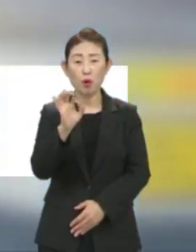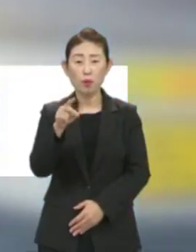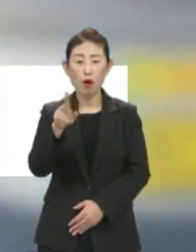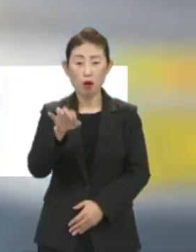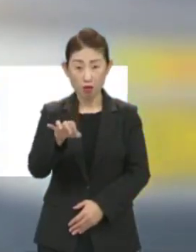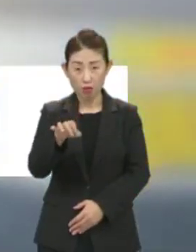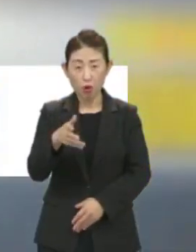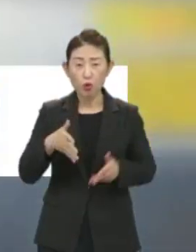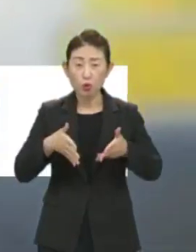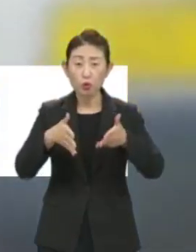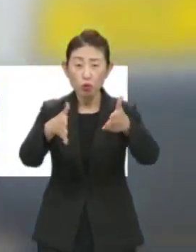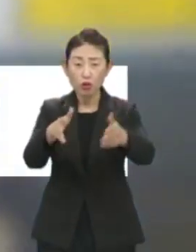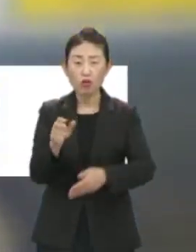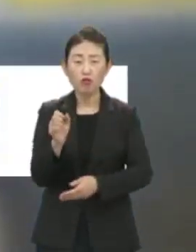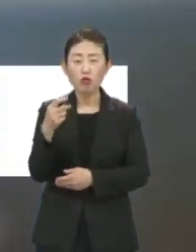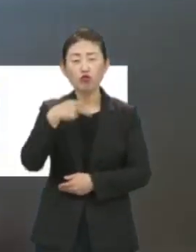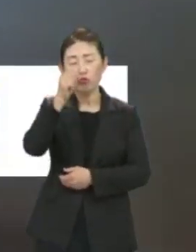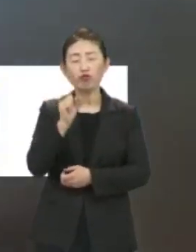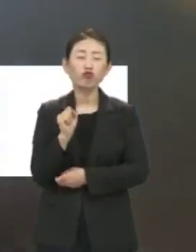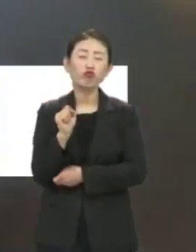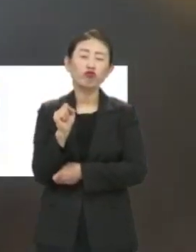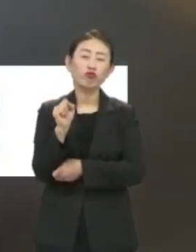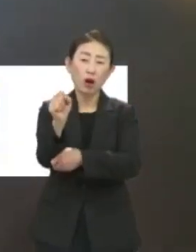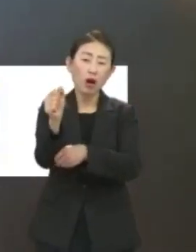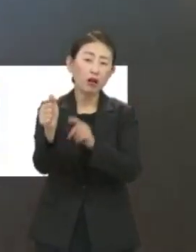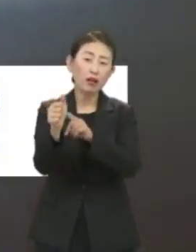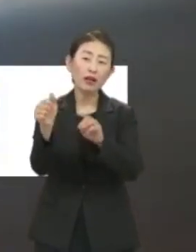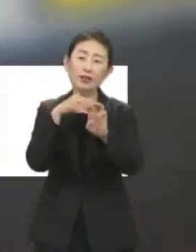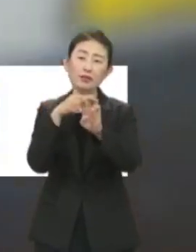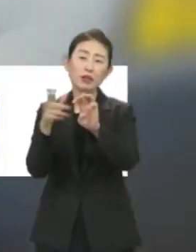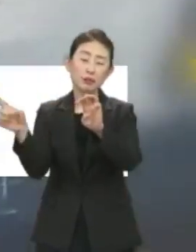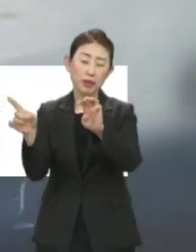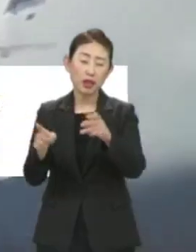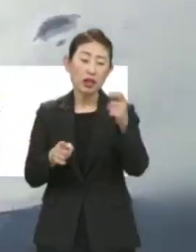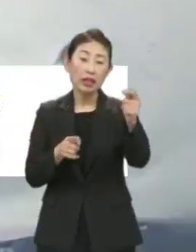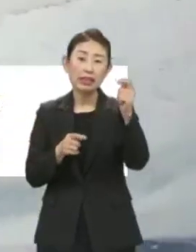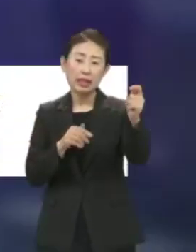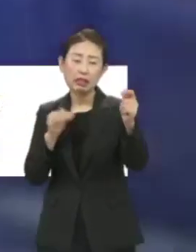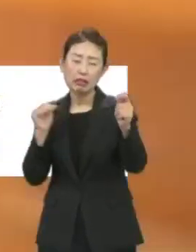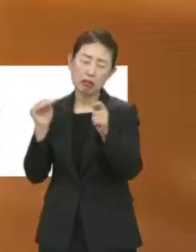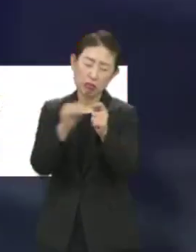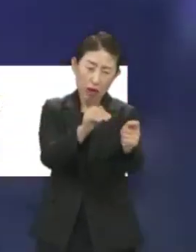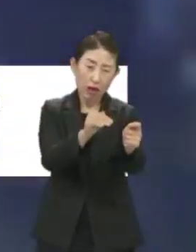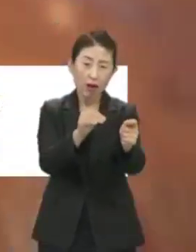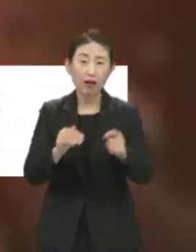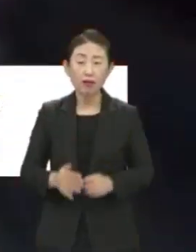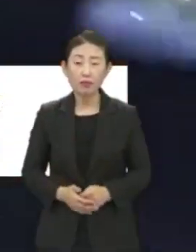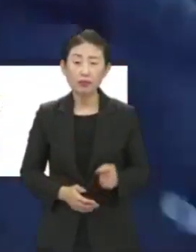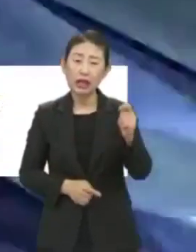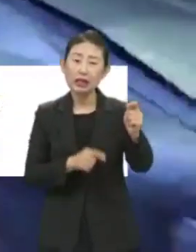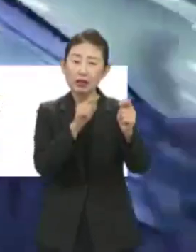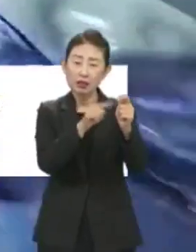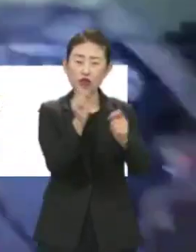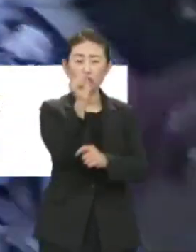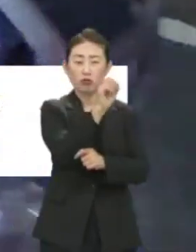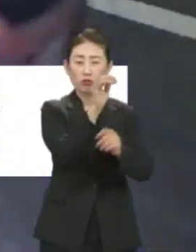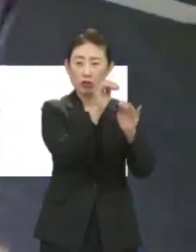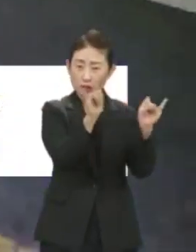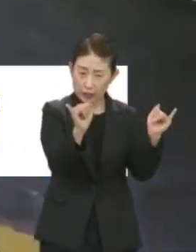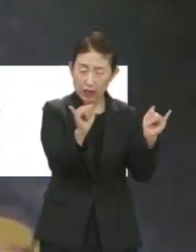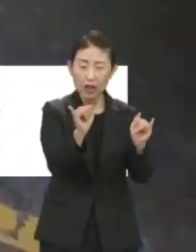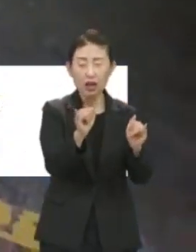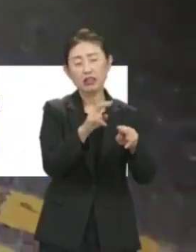한 도로에서 음주운전을 하던 30대 A씨가 앞서가던 택시를 들이받았습니다. 이 사고로 택시 안에 있던